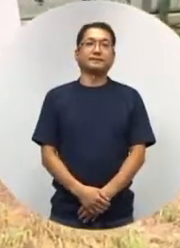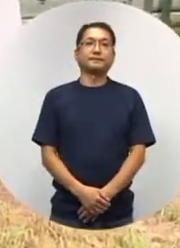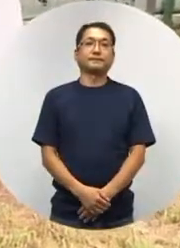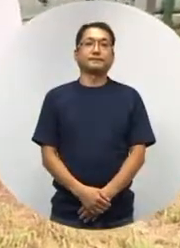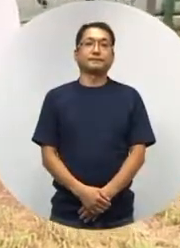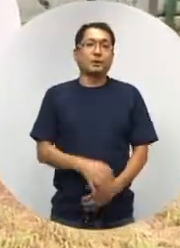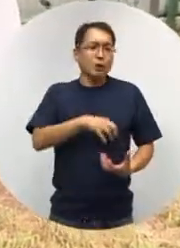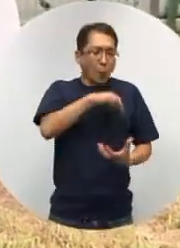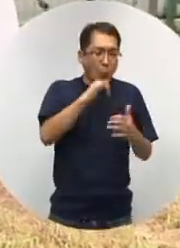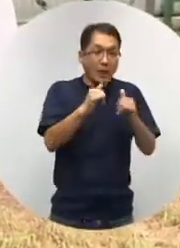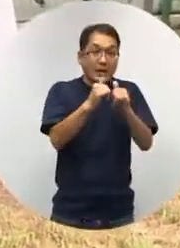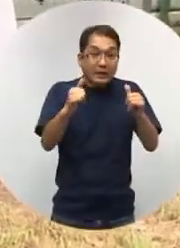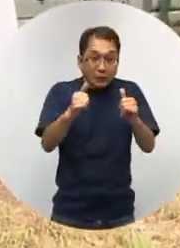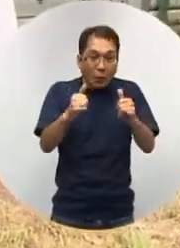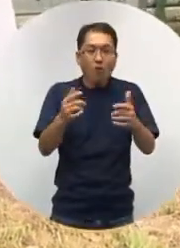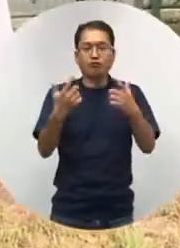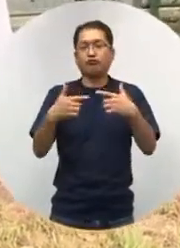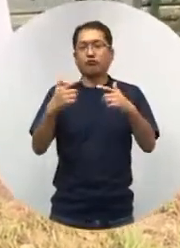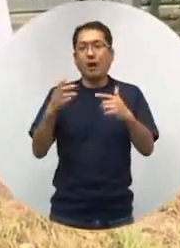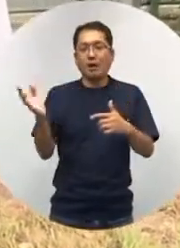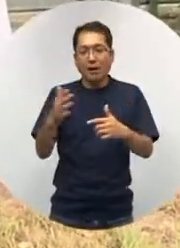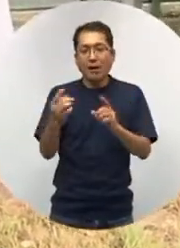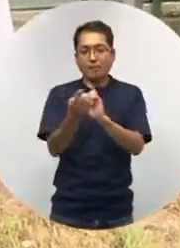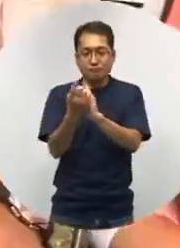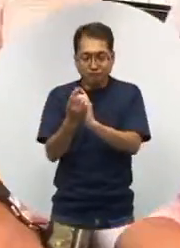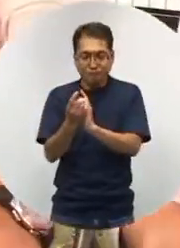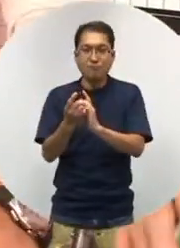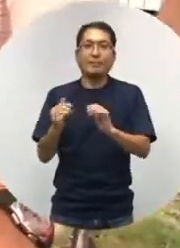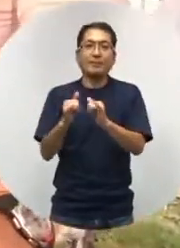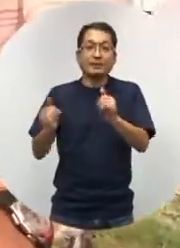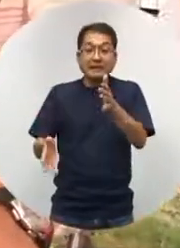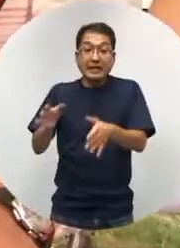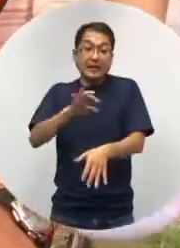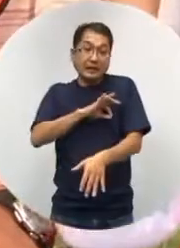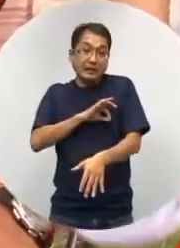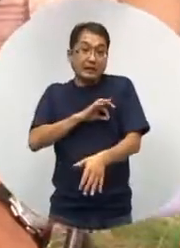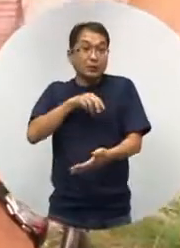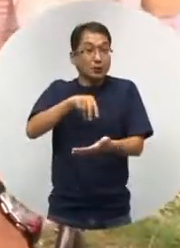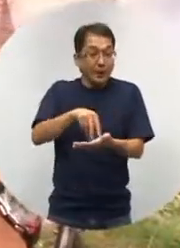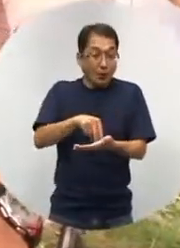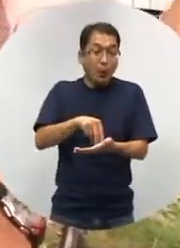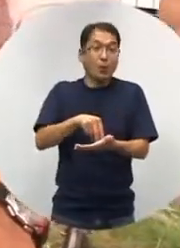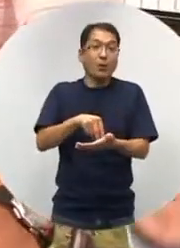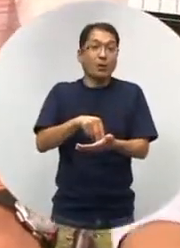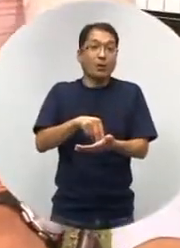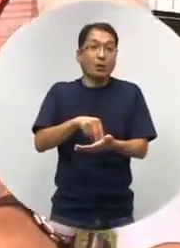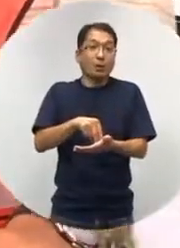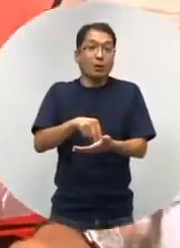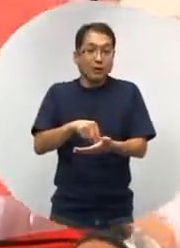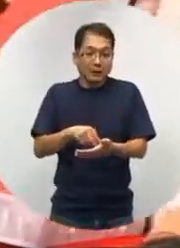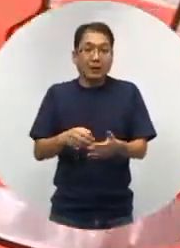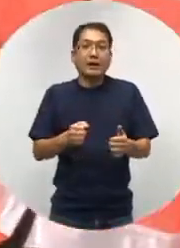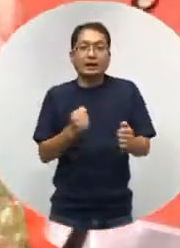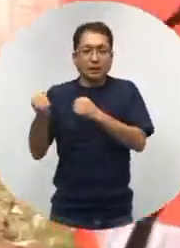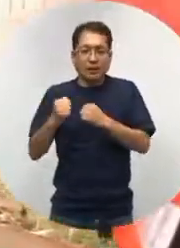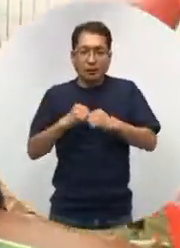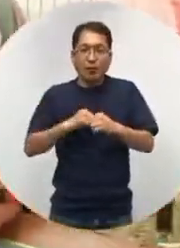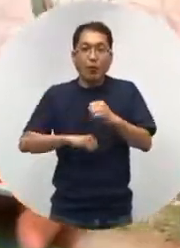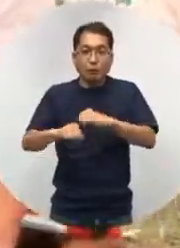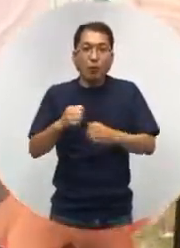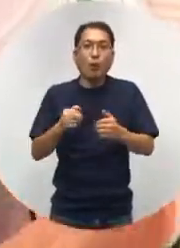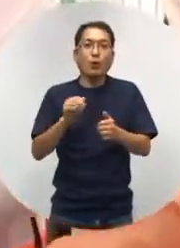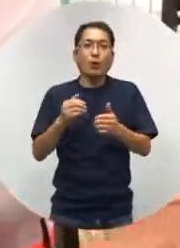高齢者などと普段から接している民生委員の皆さんにとっても、避難行動要支援者支援制度